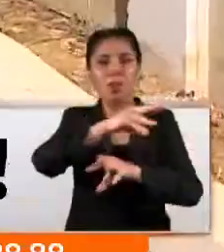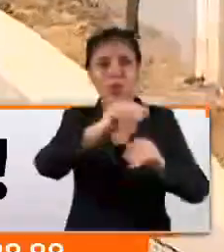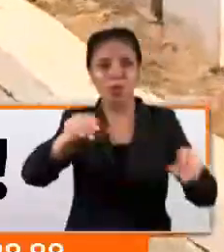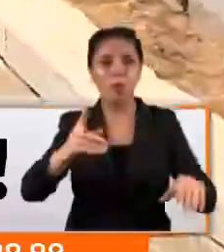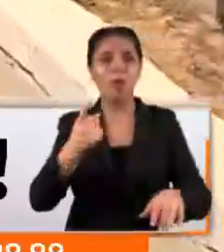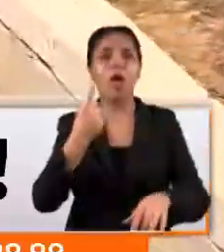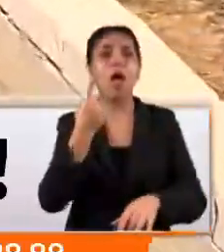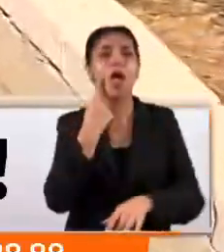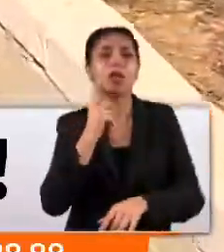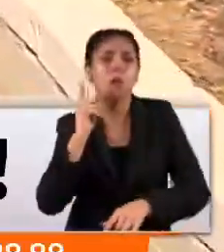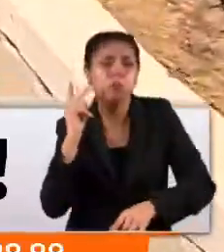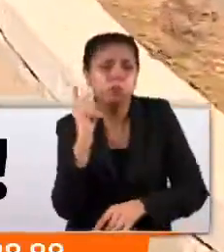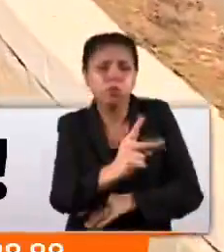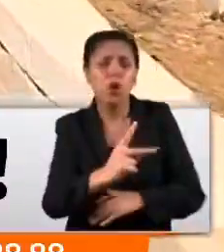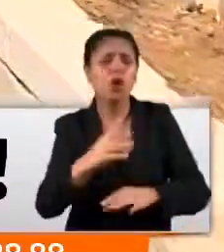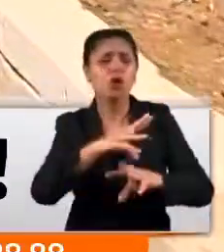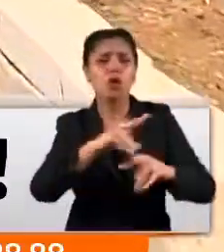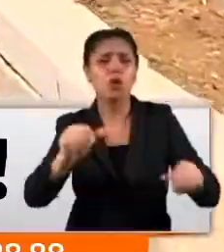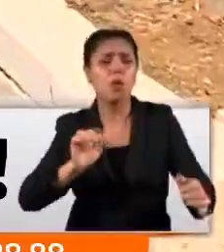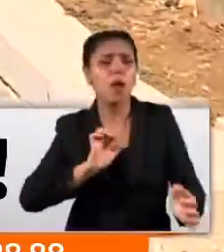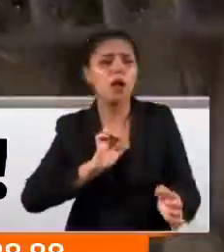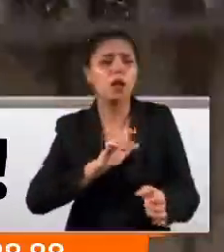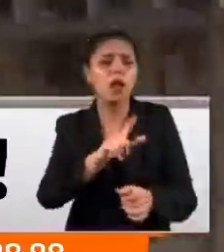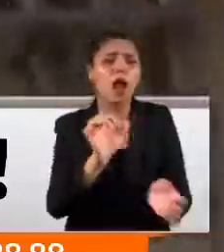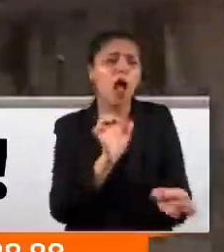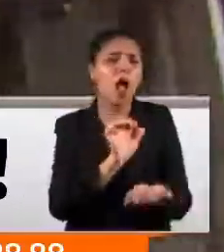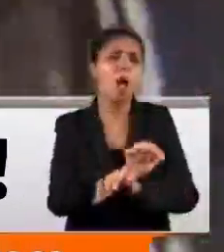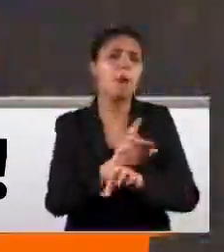ata topraklarını birer hapishaneye çevirdiler.